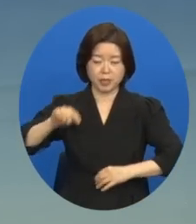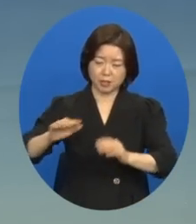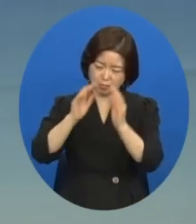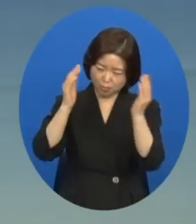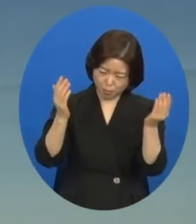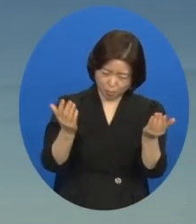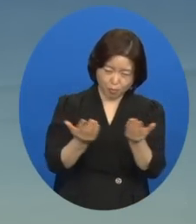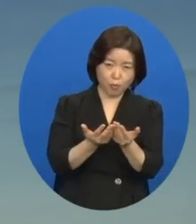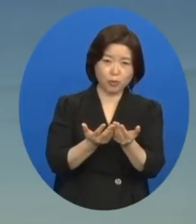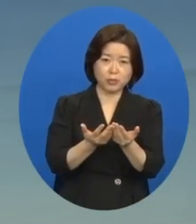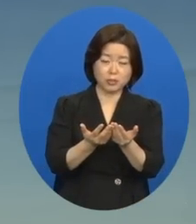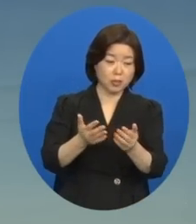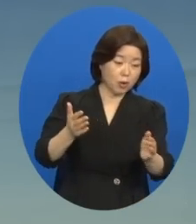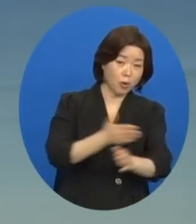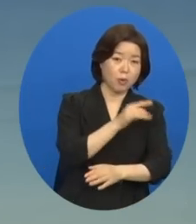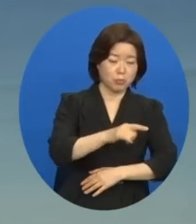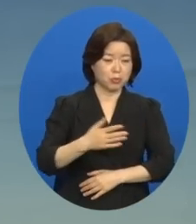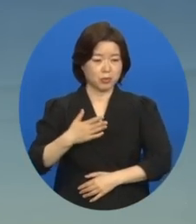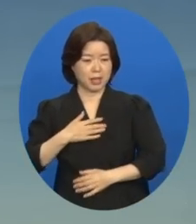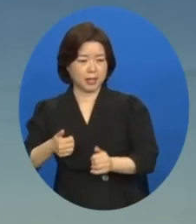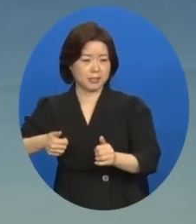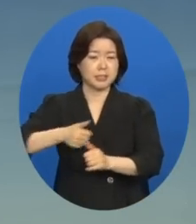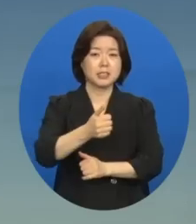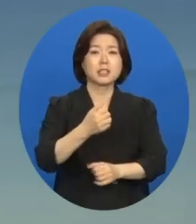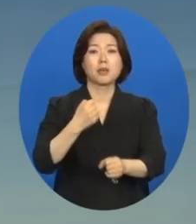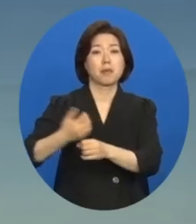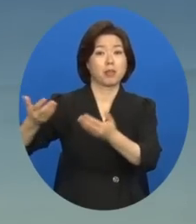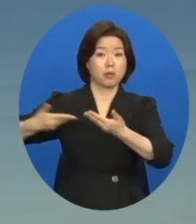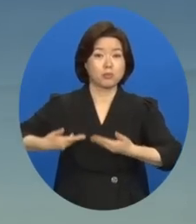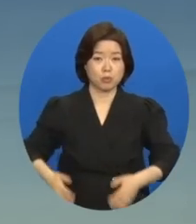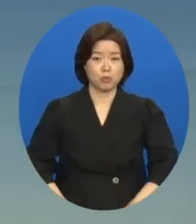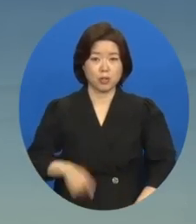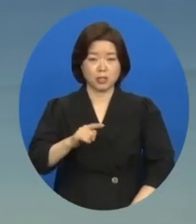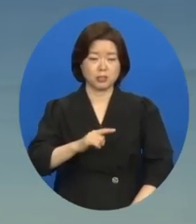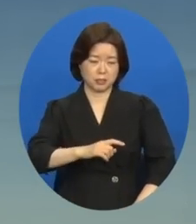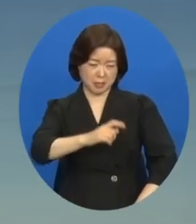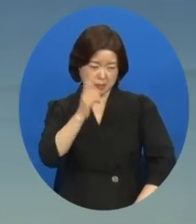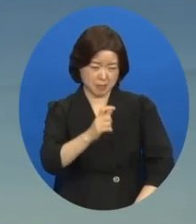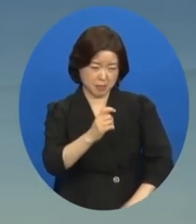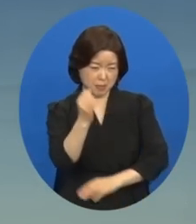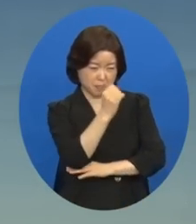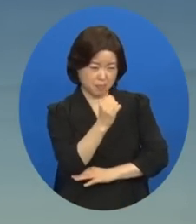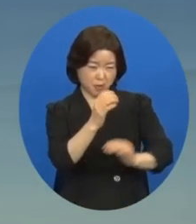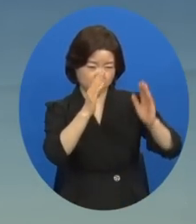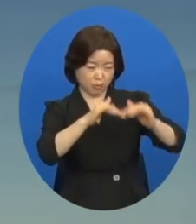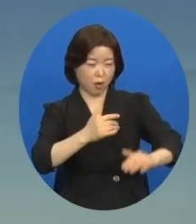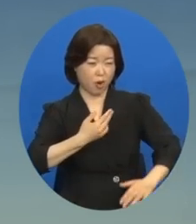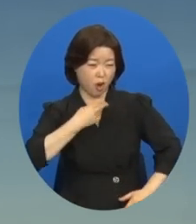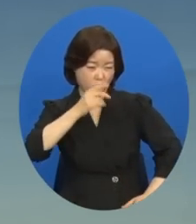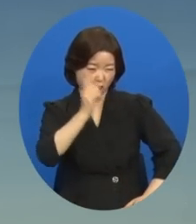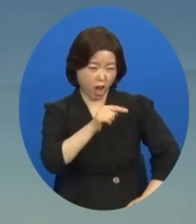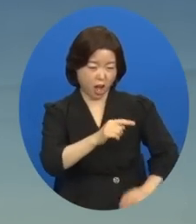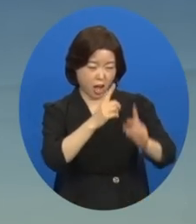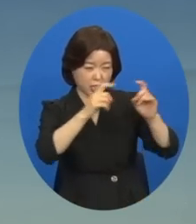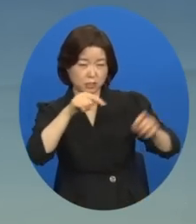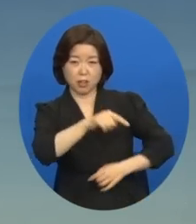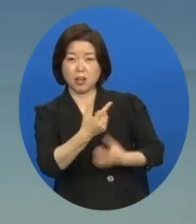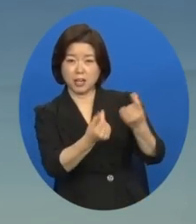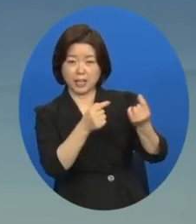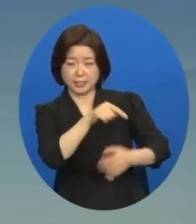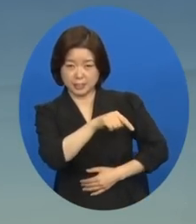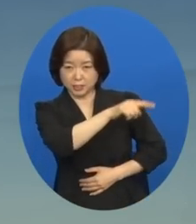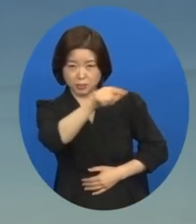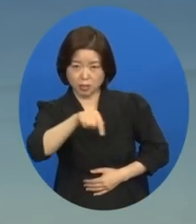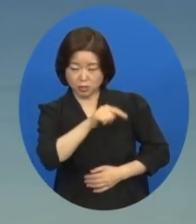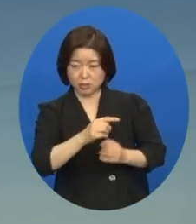모든 것들로부터 우리를 이기게 만들고 그 견고하고 흔들리고 무너지지 않을 그 성과 같은 것들을